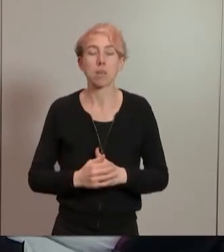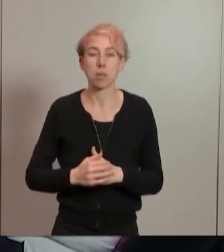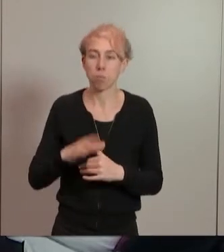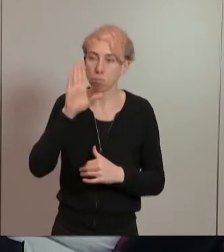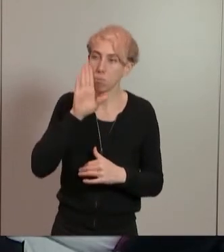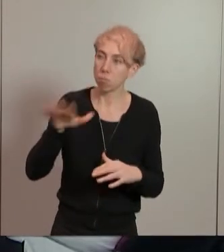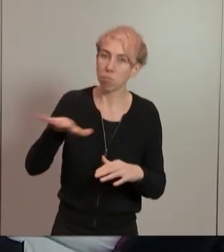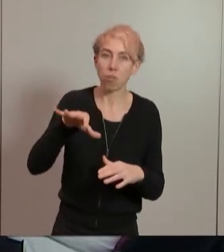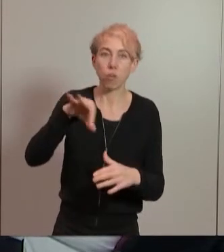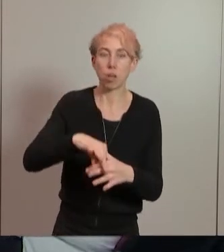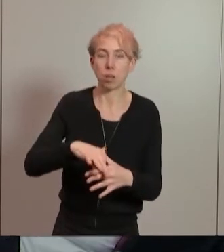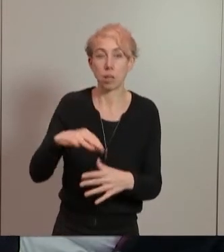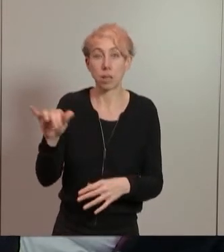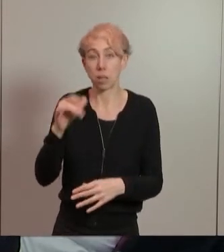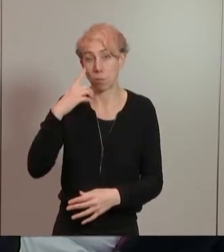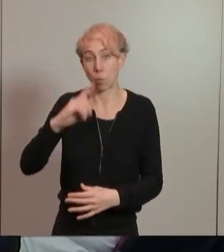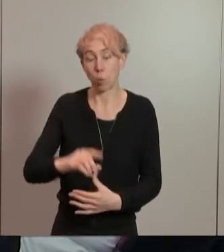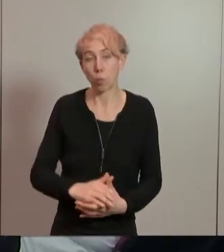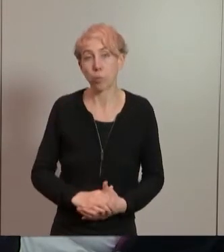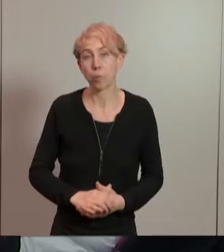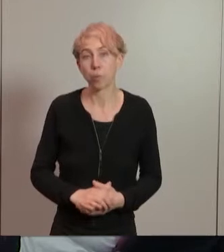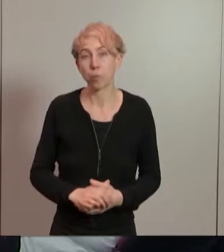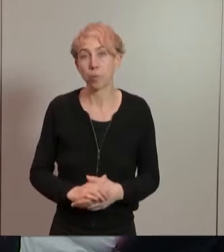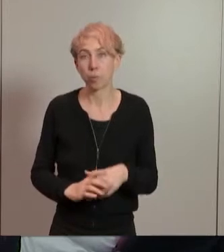au vote. Qui est pour ?